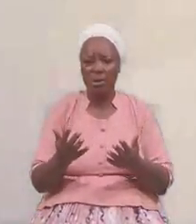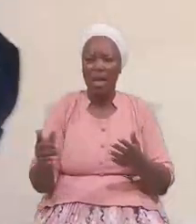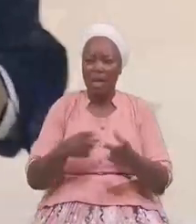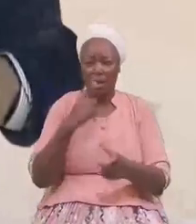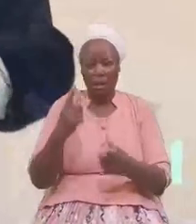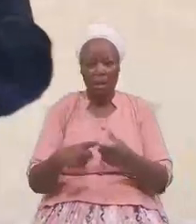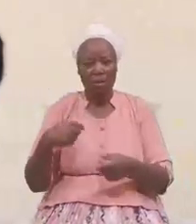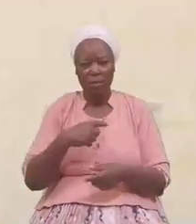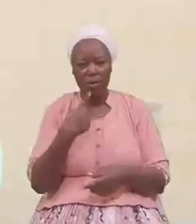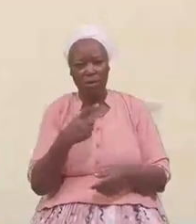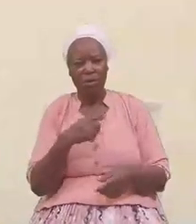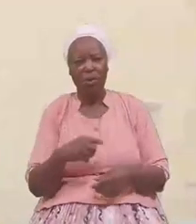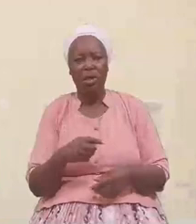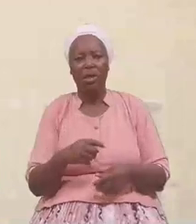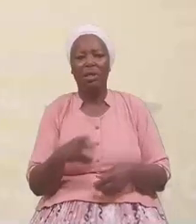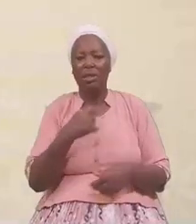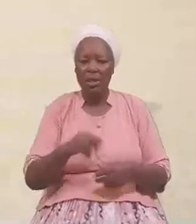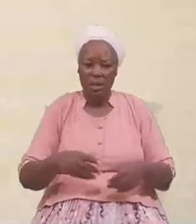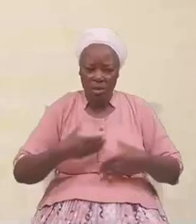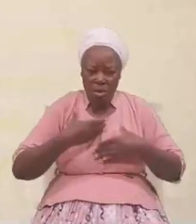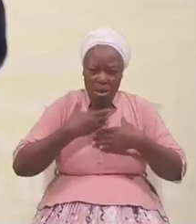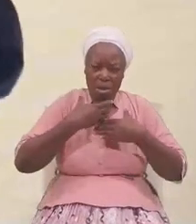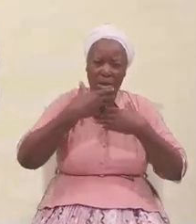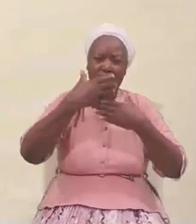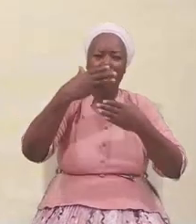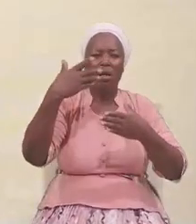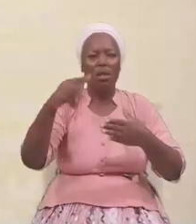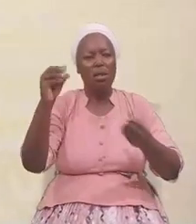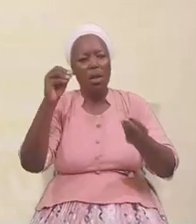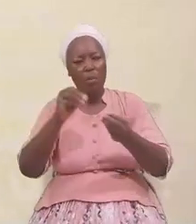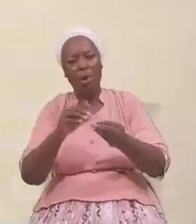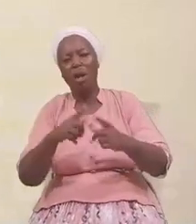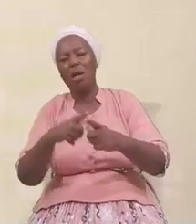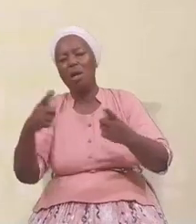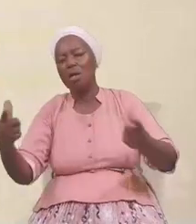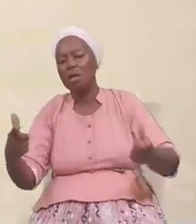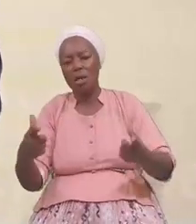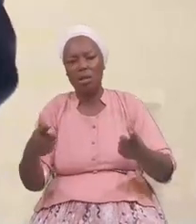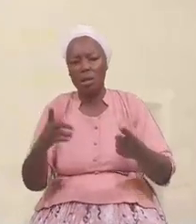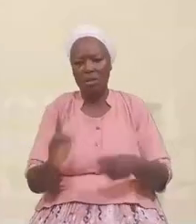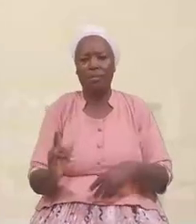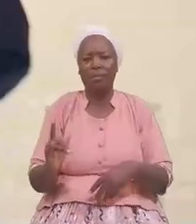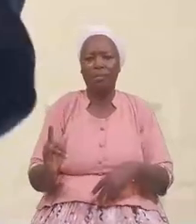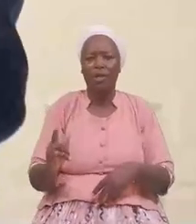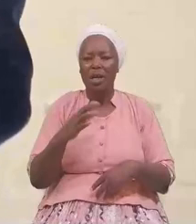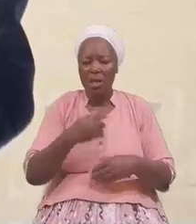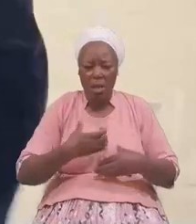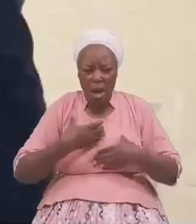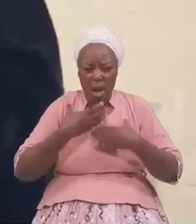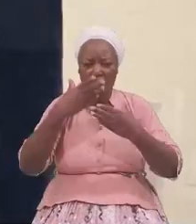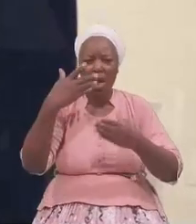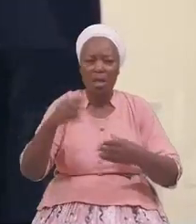il criait beaucoup plus fort. Il criait beaucoup plus